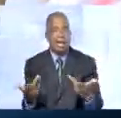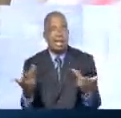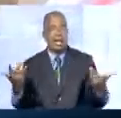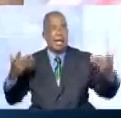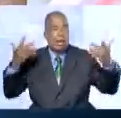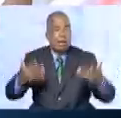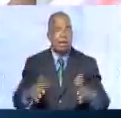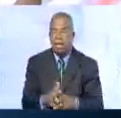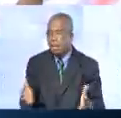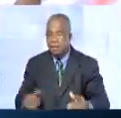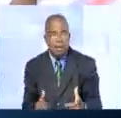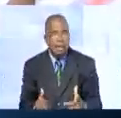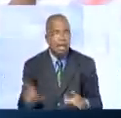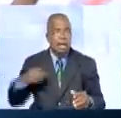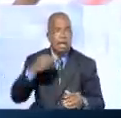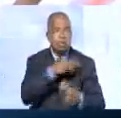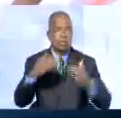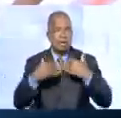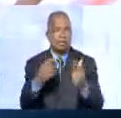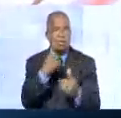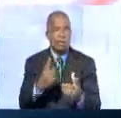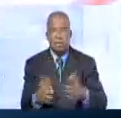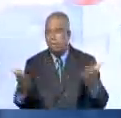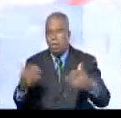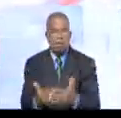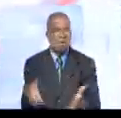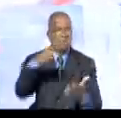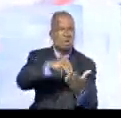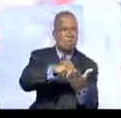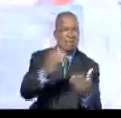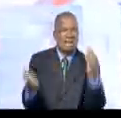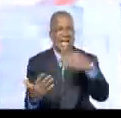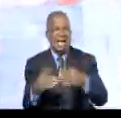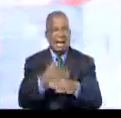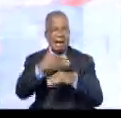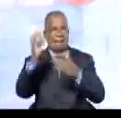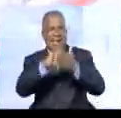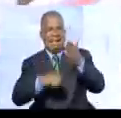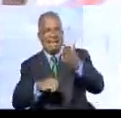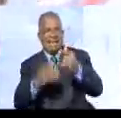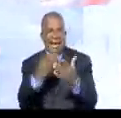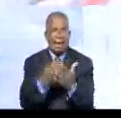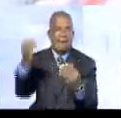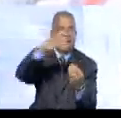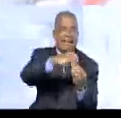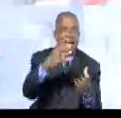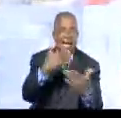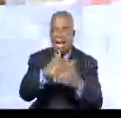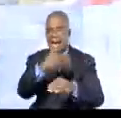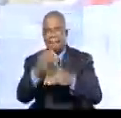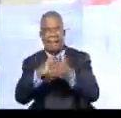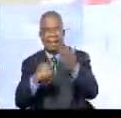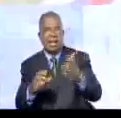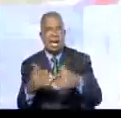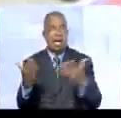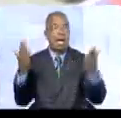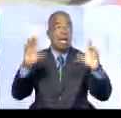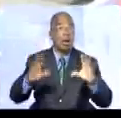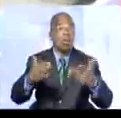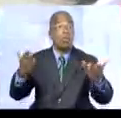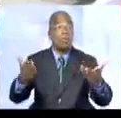on a dit bon, on vient à 2 000, donc à ce moment-là 2 000. Mais des fois le gaz ça devient charbon, on est ce charbon, ou bien du bois, ça devient noir, les